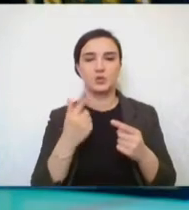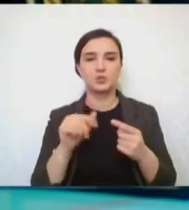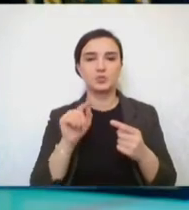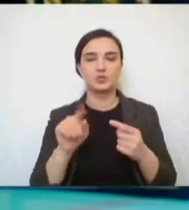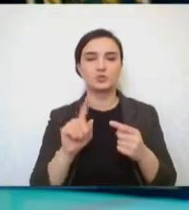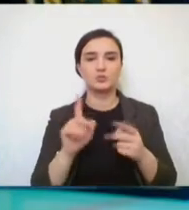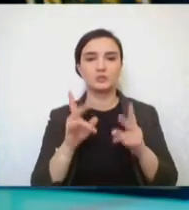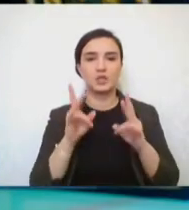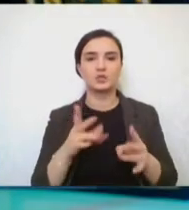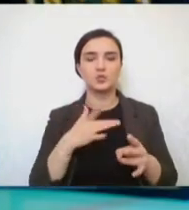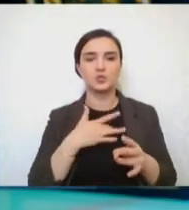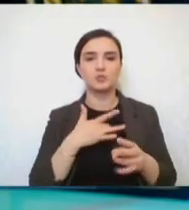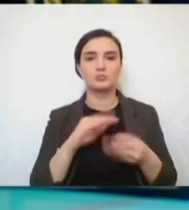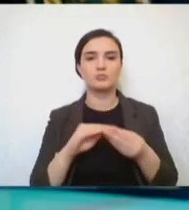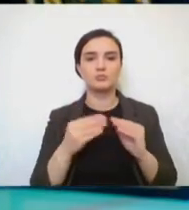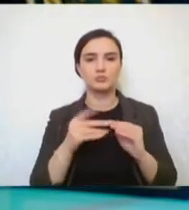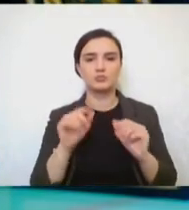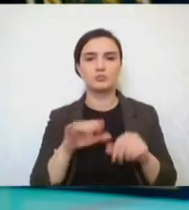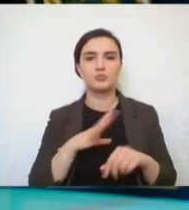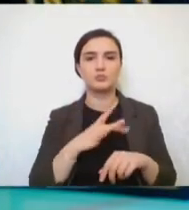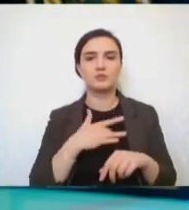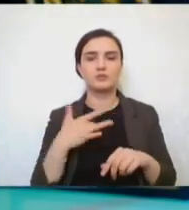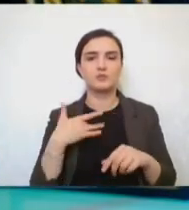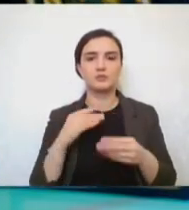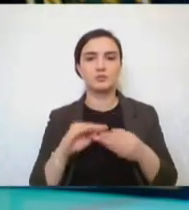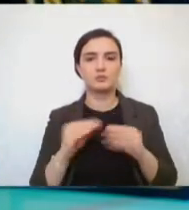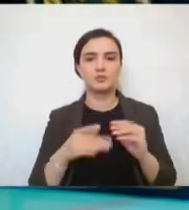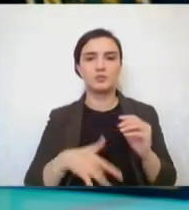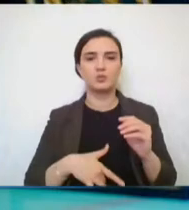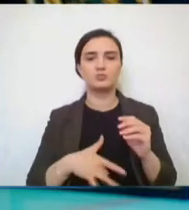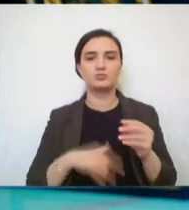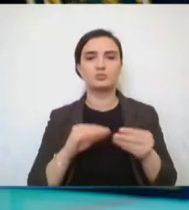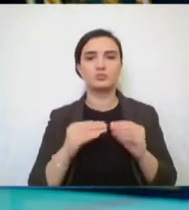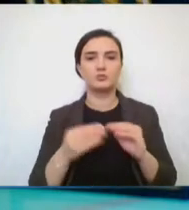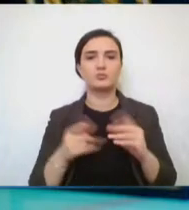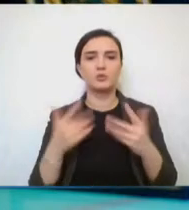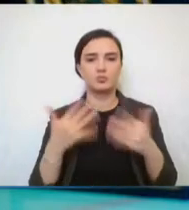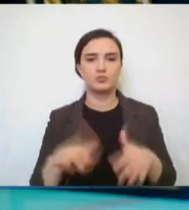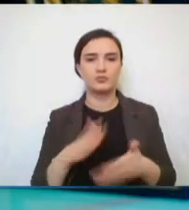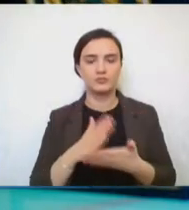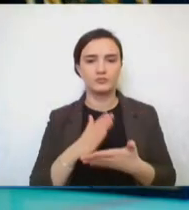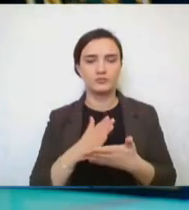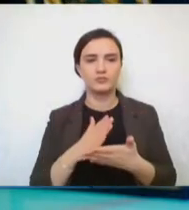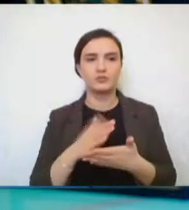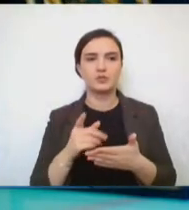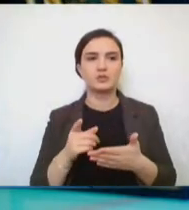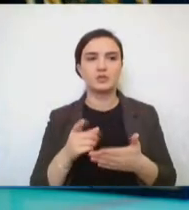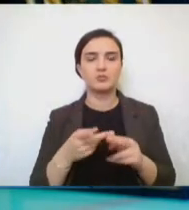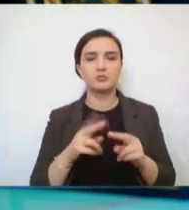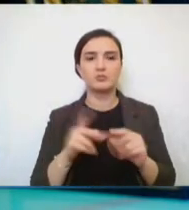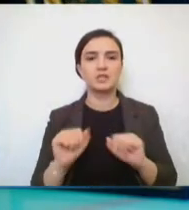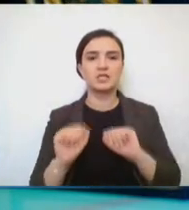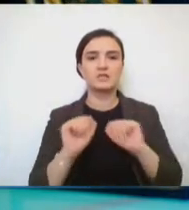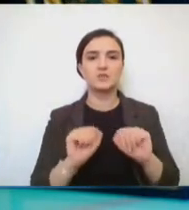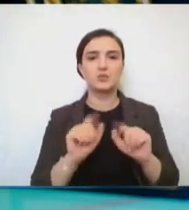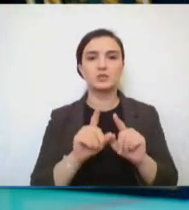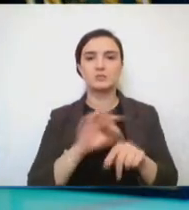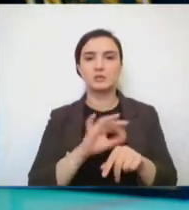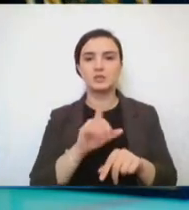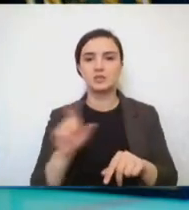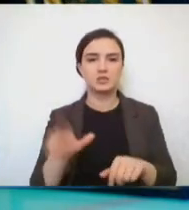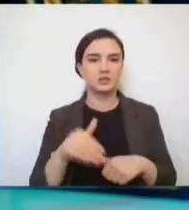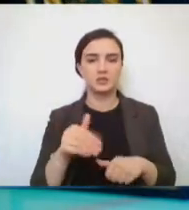შეიძლება თირკმელის პრობლემაც დაიწყოს, ფილტვის პრობლემა ისედაც ვიწყო, ანუ დაზღოული ასეთი პაციენტი არ არის იმისგან, რომ